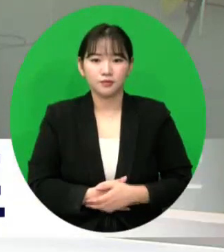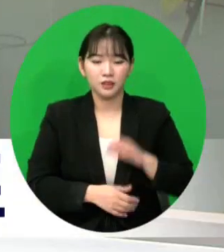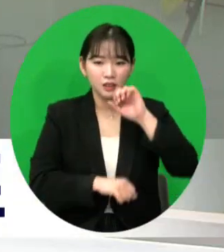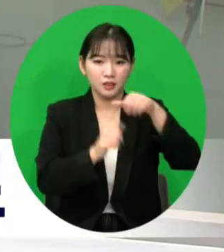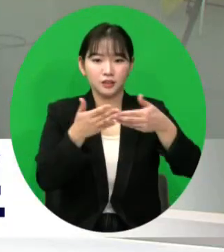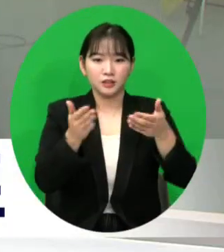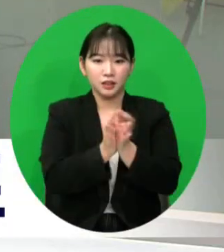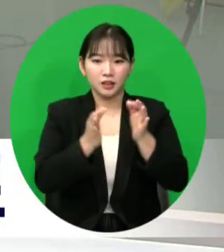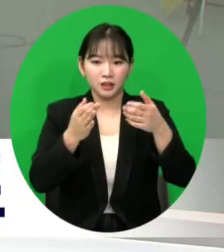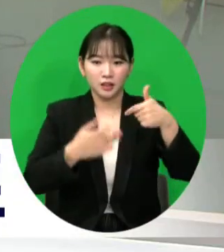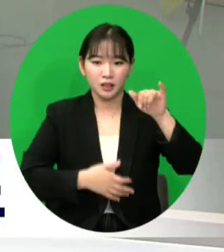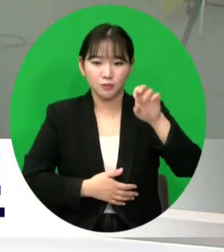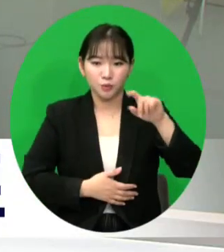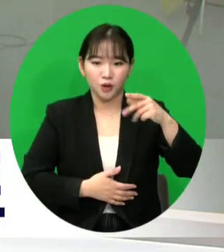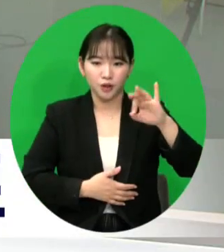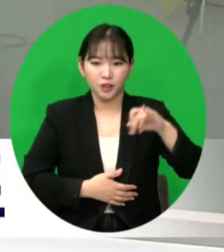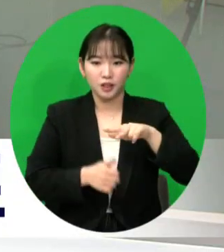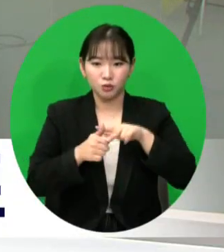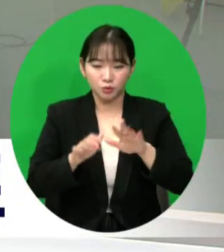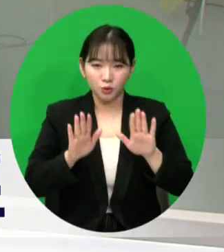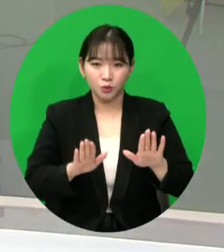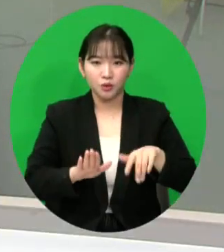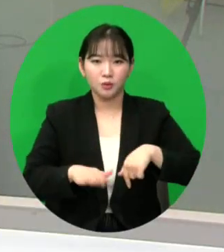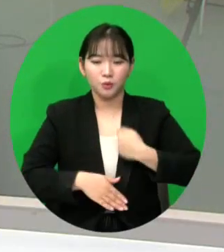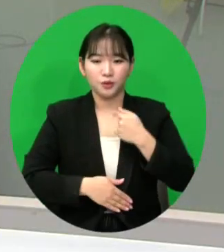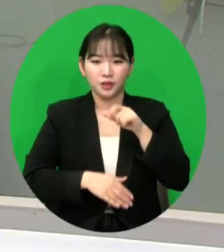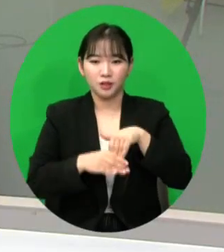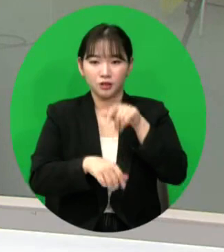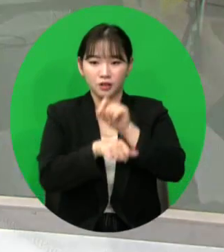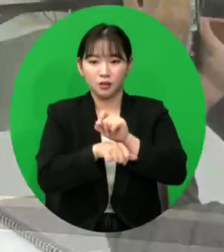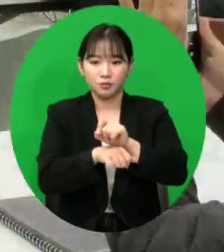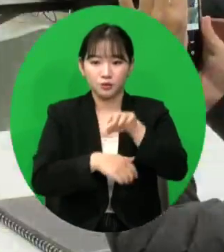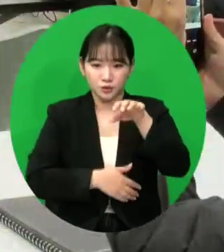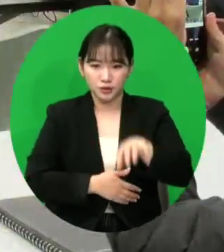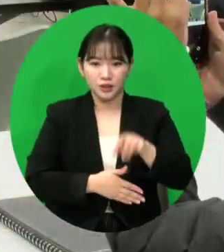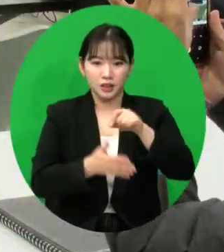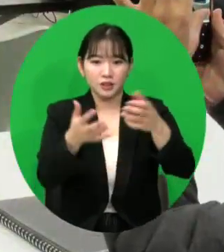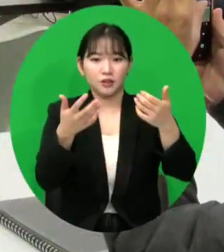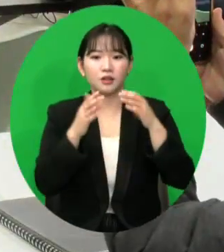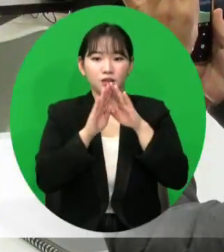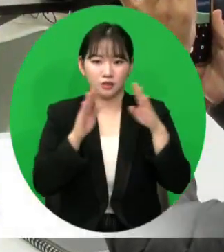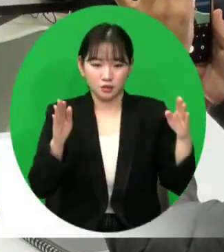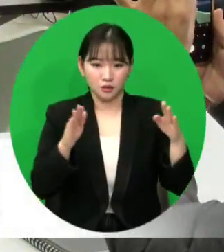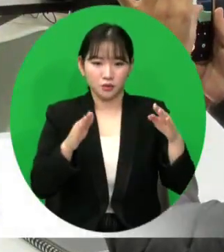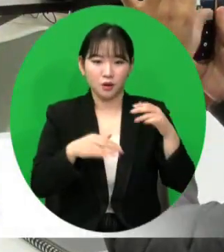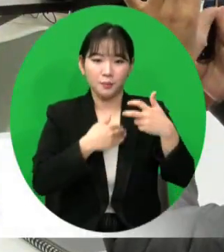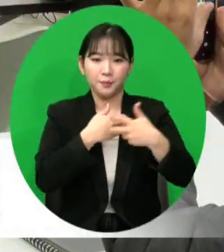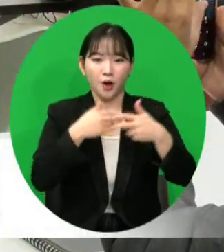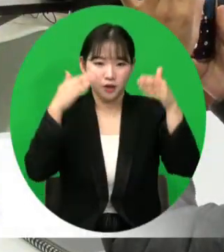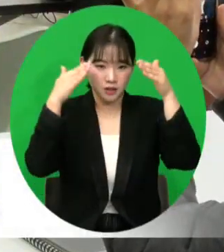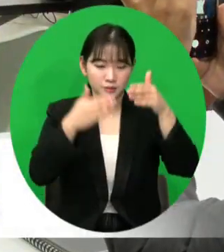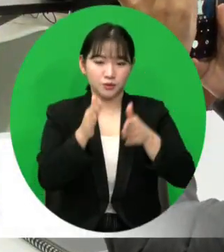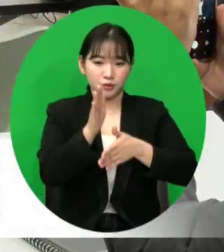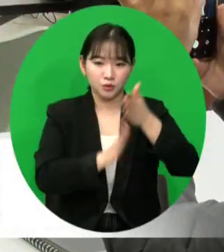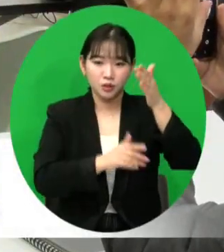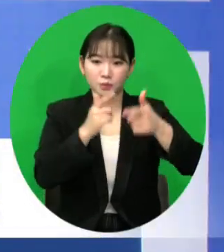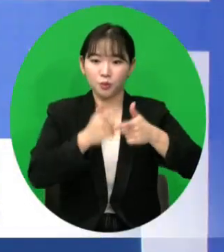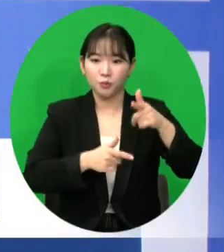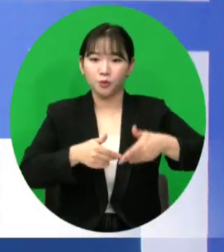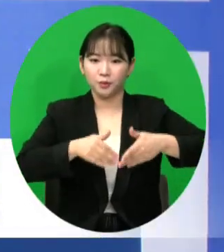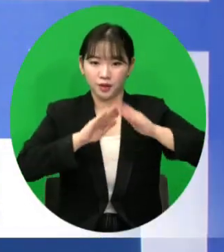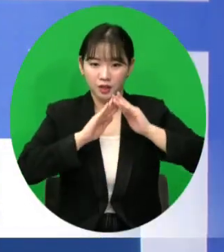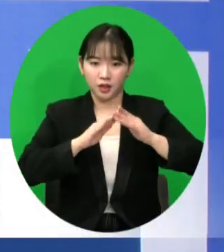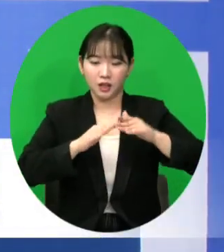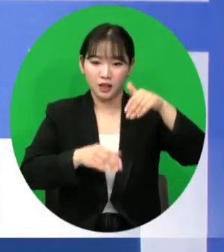더불어민주당 김원희 예비 후보는 오늘 자신의 선거 사무실에서 기자 회견을 열고 의료 중심 도시 목포 만들기